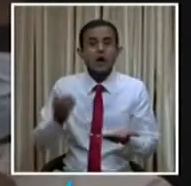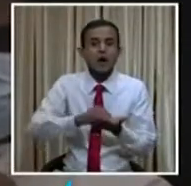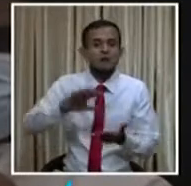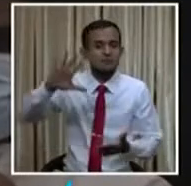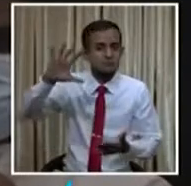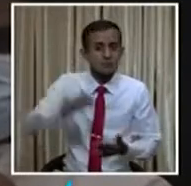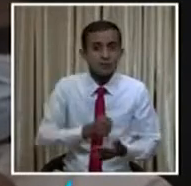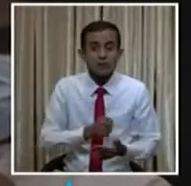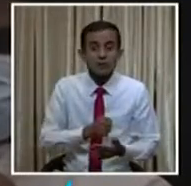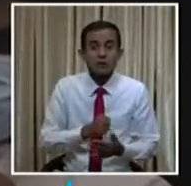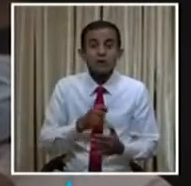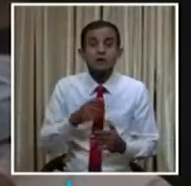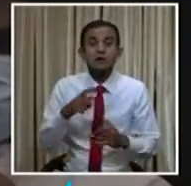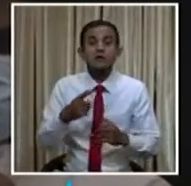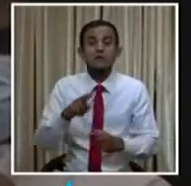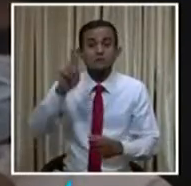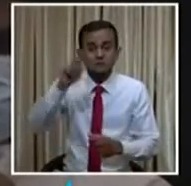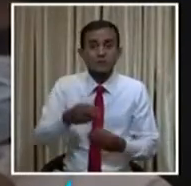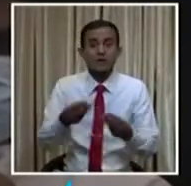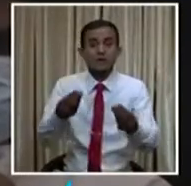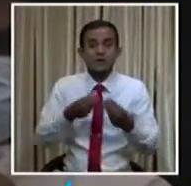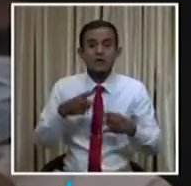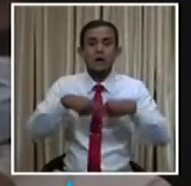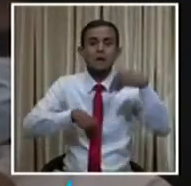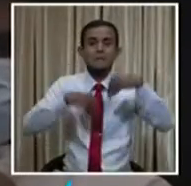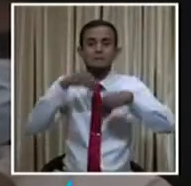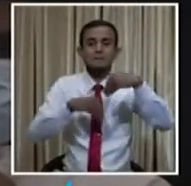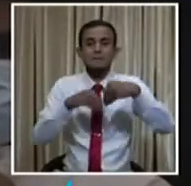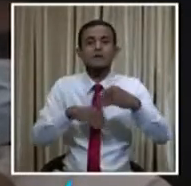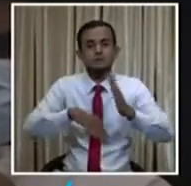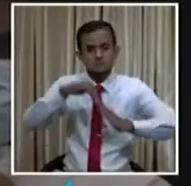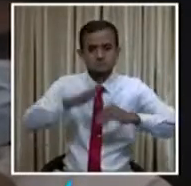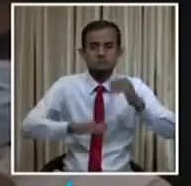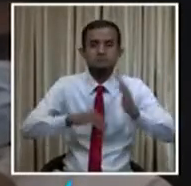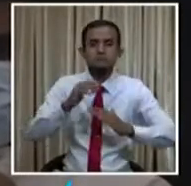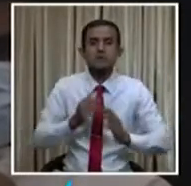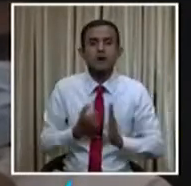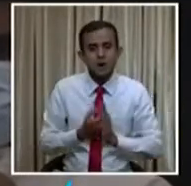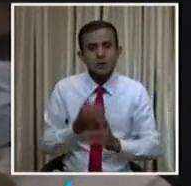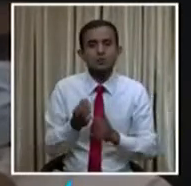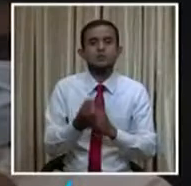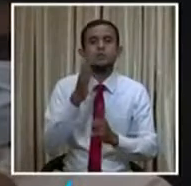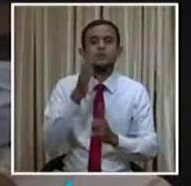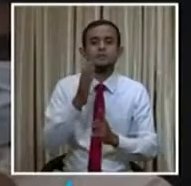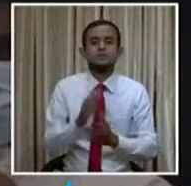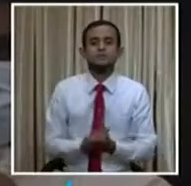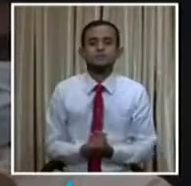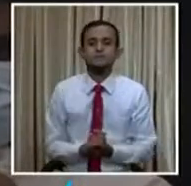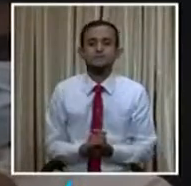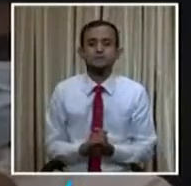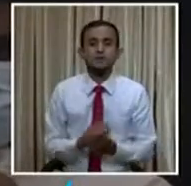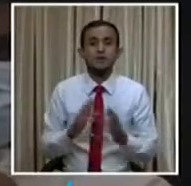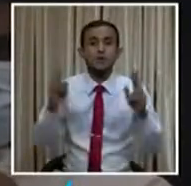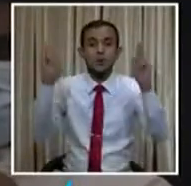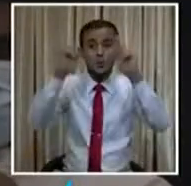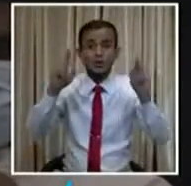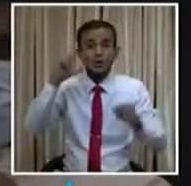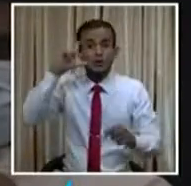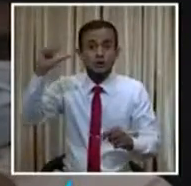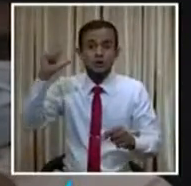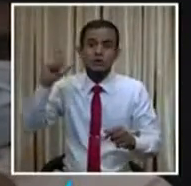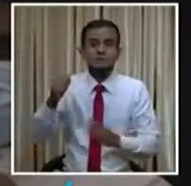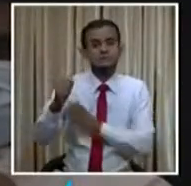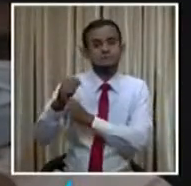ගන්න ජනවරමක් ඉල්ලන මැතිවරණයක් විදියට තමයි ඒක පවත්වන්නේ ගරු සභාපතිතුමනි ජාත්‍යන්තරයේ චීන බලගතු